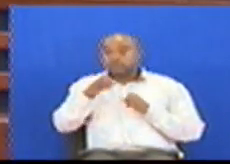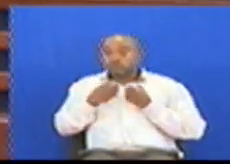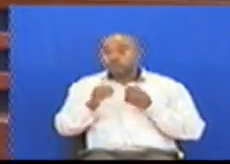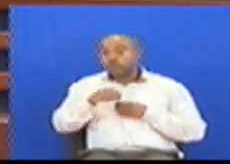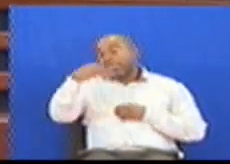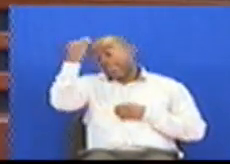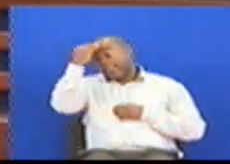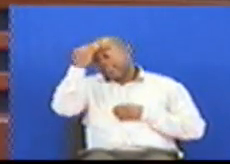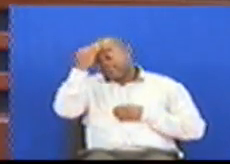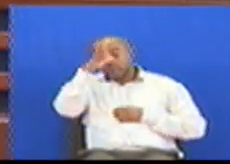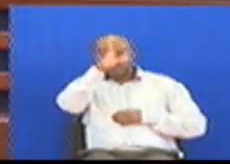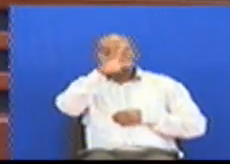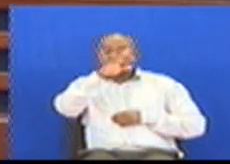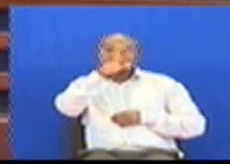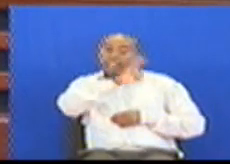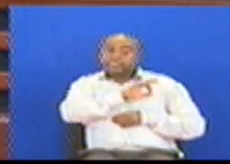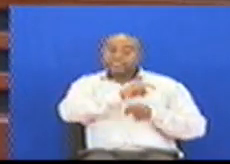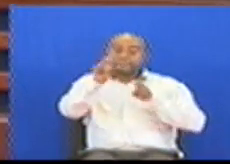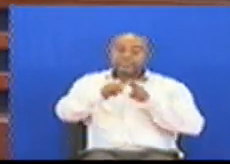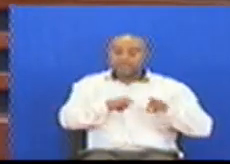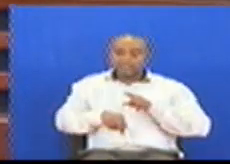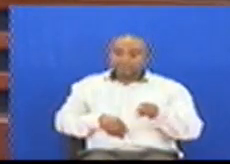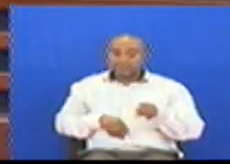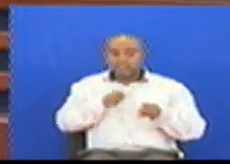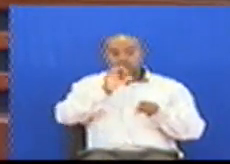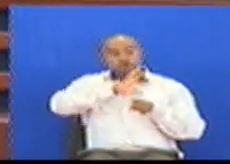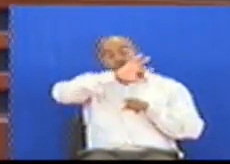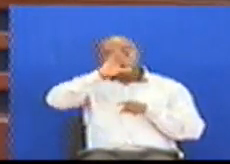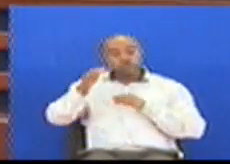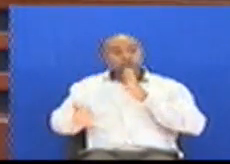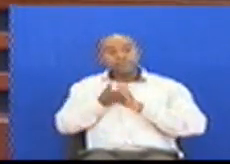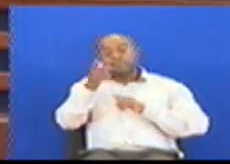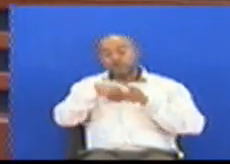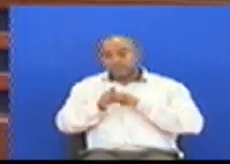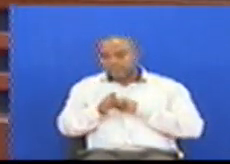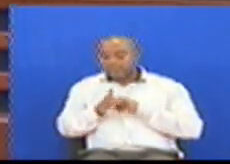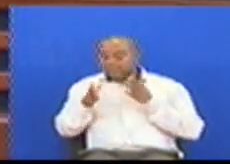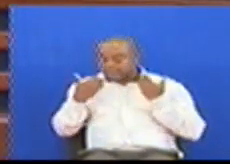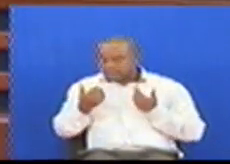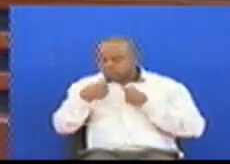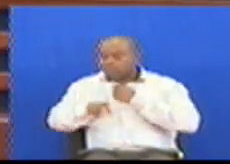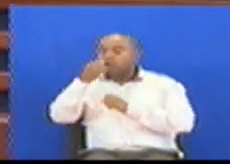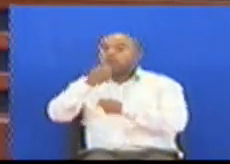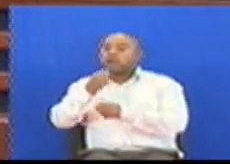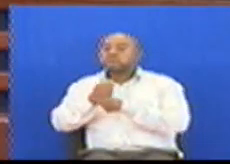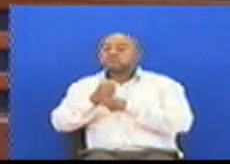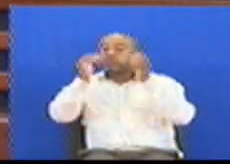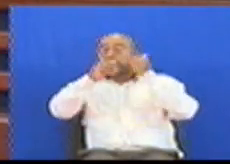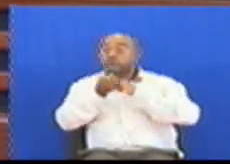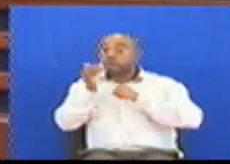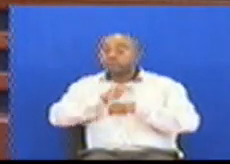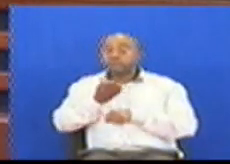za mkataba ili watu wote ambao walianza na wale watakaoingia waende sasa kufanya kazi kwenye miundombinu hii